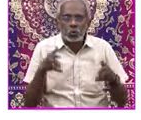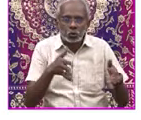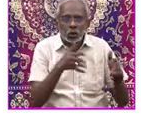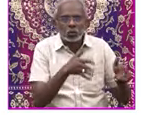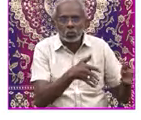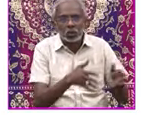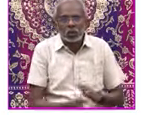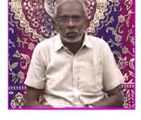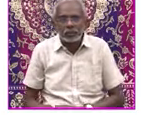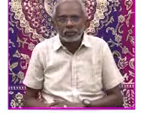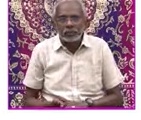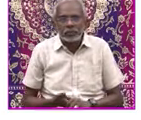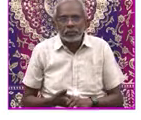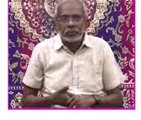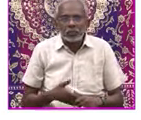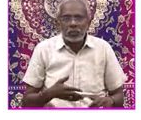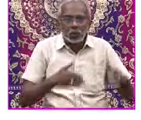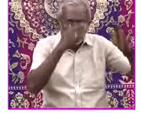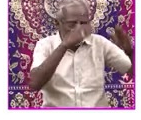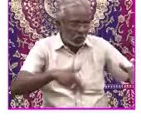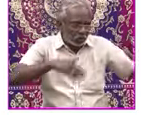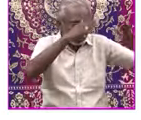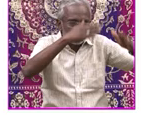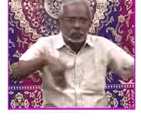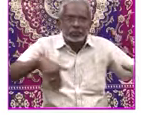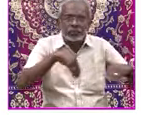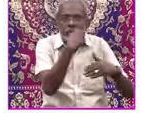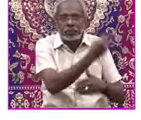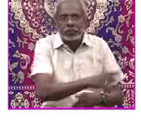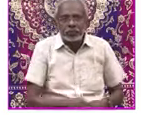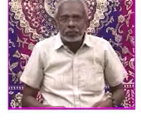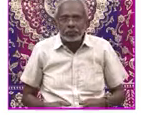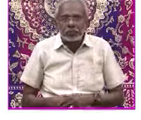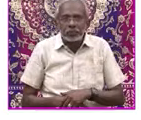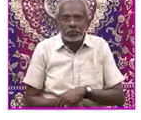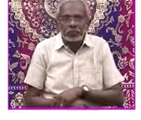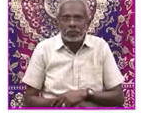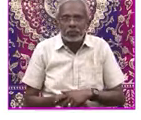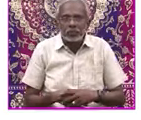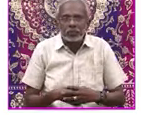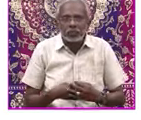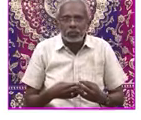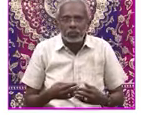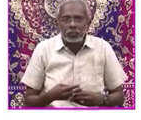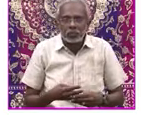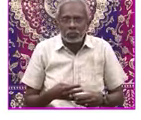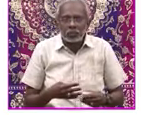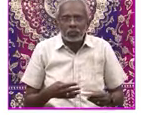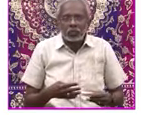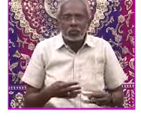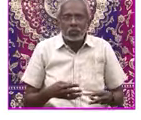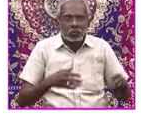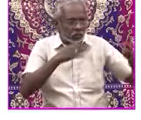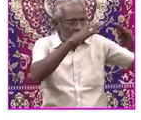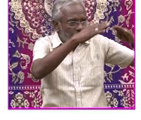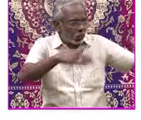புதர். புதருக்கு பின்னாடி போய் கலிங்க மன்னர்கள் எல்லாம் என்ன பண்றாங்க, கலிங்க படை வீரர்கள்லாம் புதருக்கு பின்னாடி மறைறாங்க இல்லையா, அப்ப தூறு என்றால்